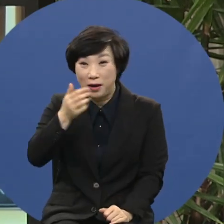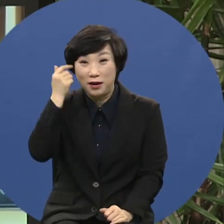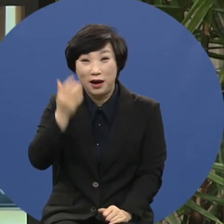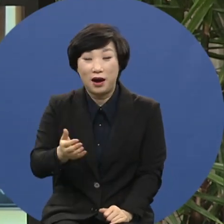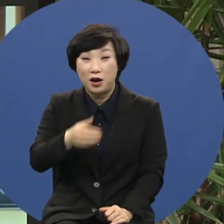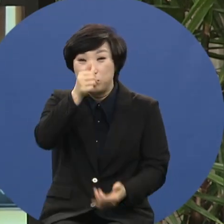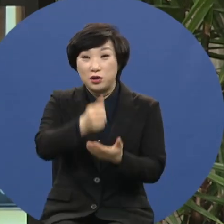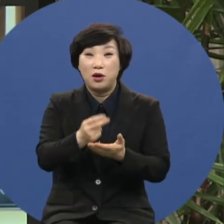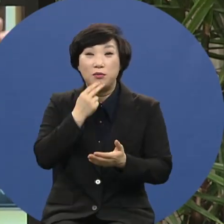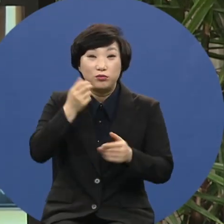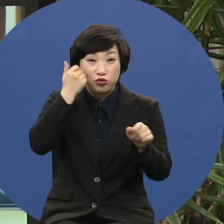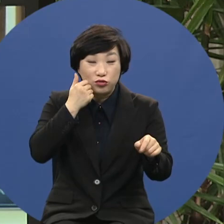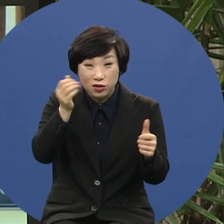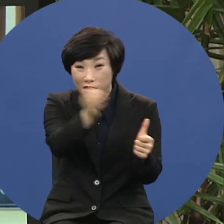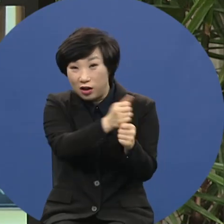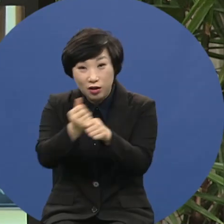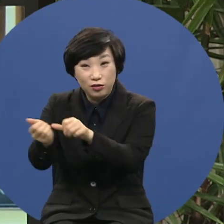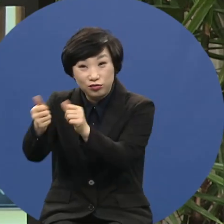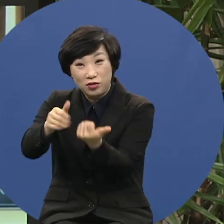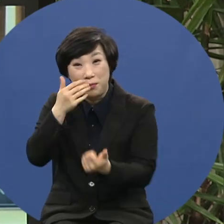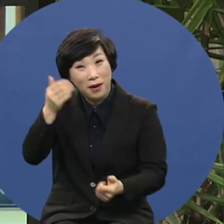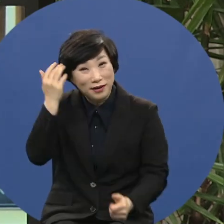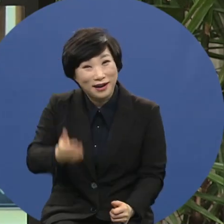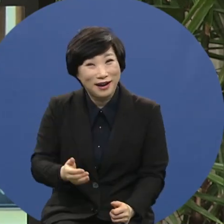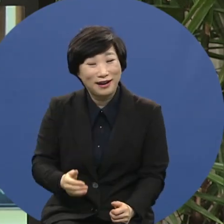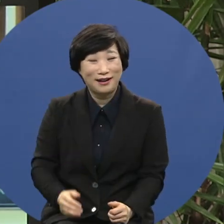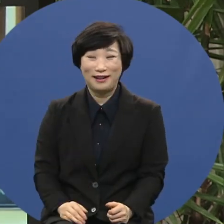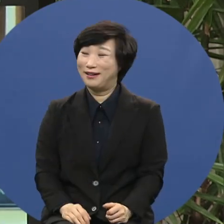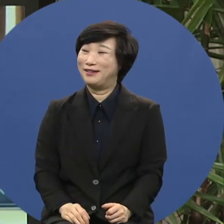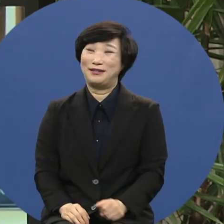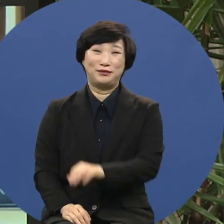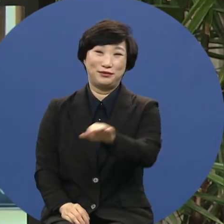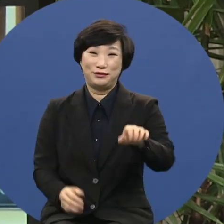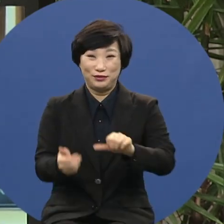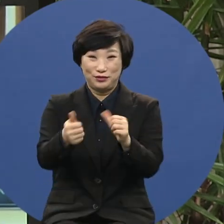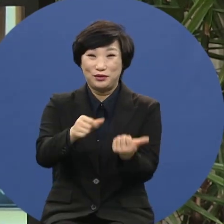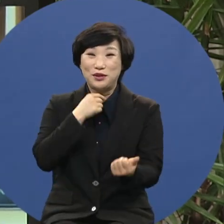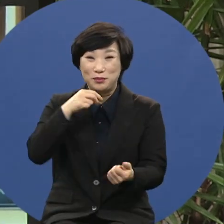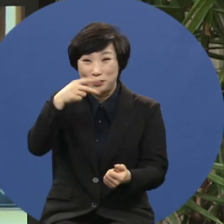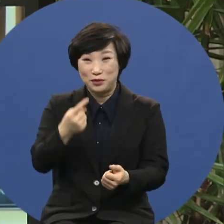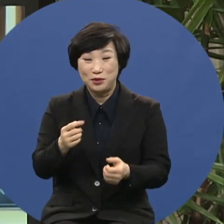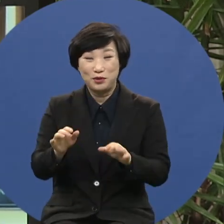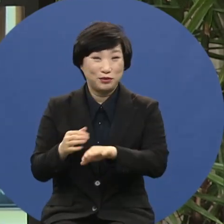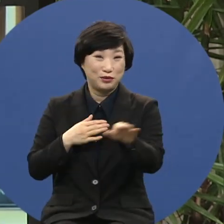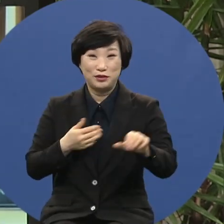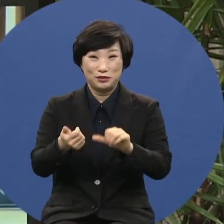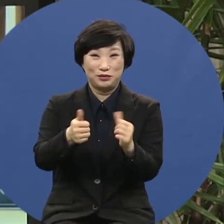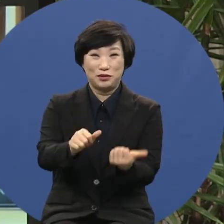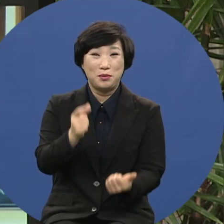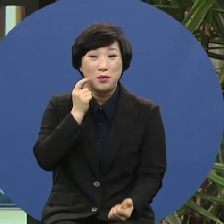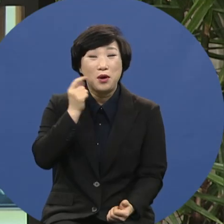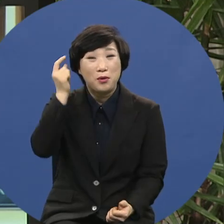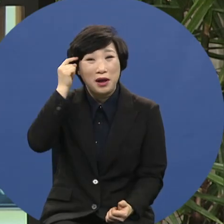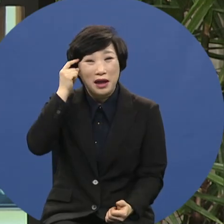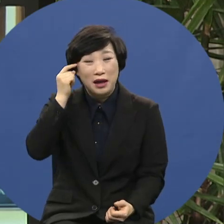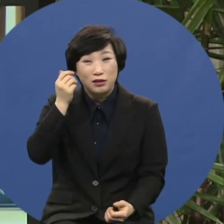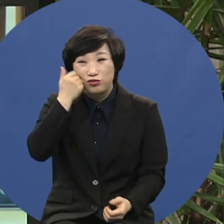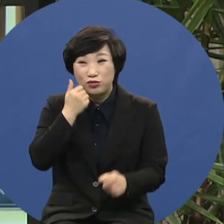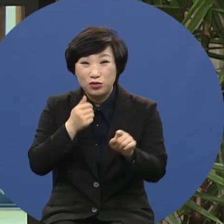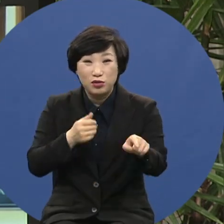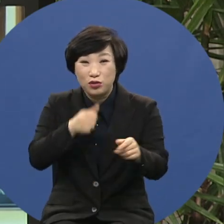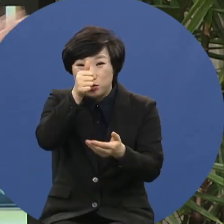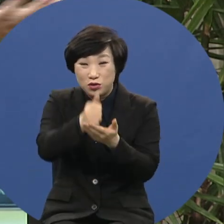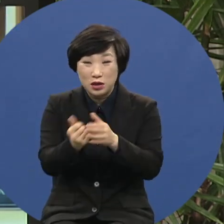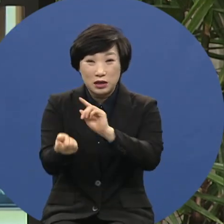하겠습니까? 우리는 죽고 싶어도 못 죽어. 왜? 십자가에 처형될 만한, 우리는 그런 남의 죄를